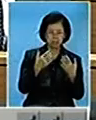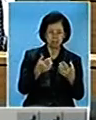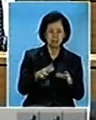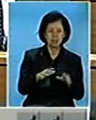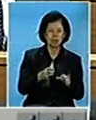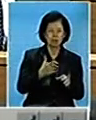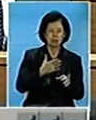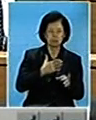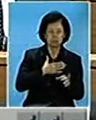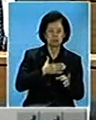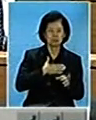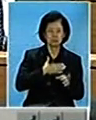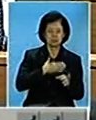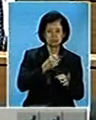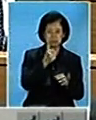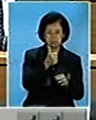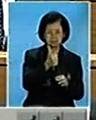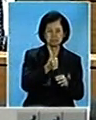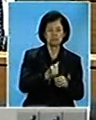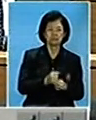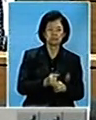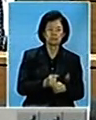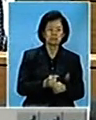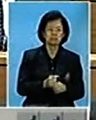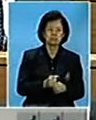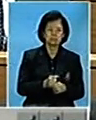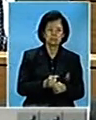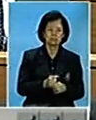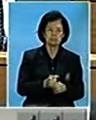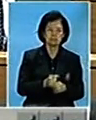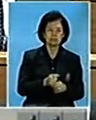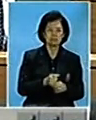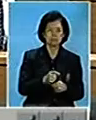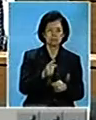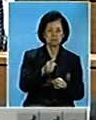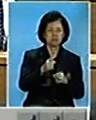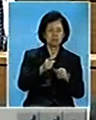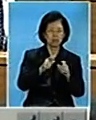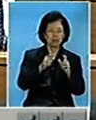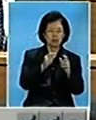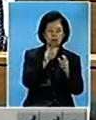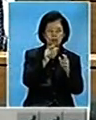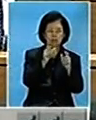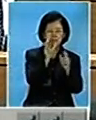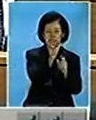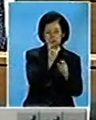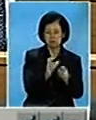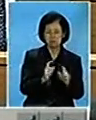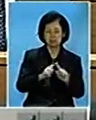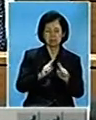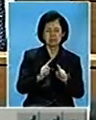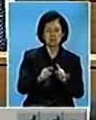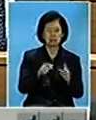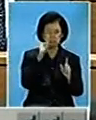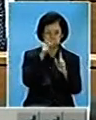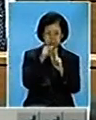อบอุ่นใจไประดับหนึ่งเพราะในวิสัยทัศน์พันธกิจและเป้าประสงค์ได้ระบุ